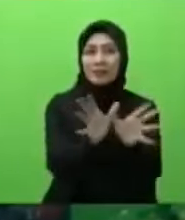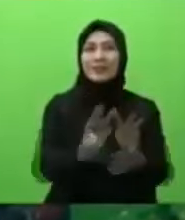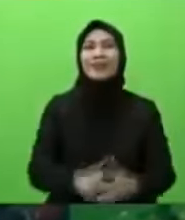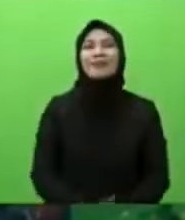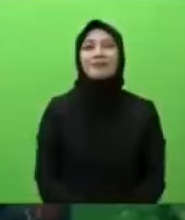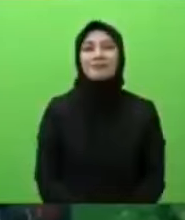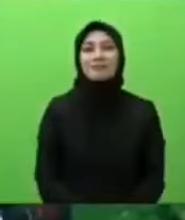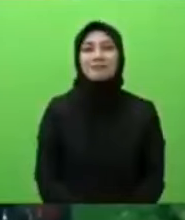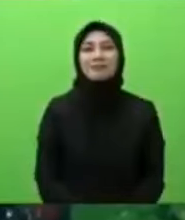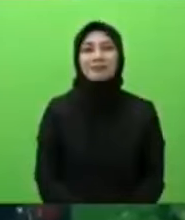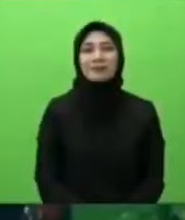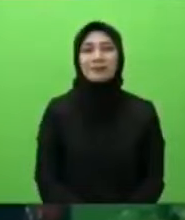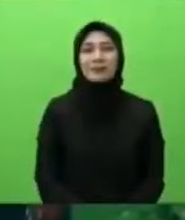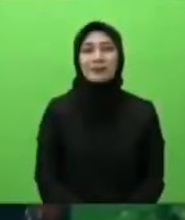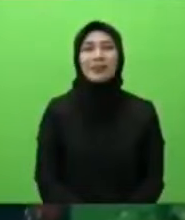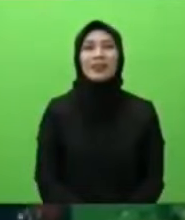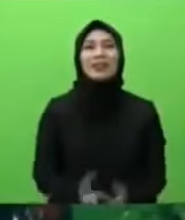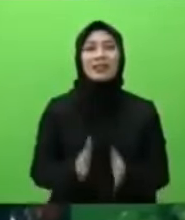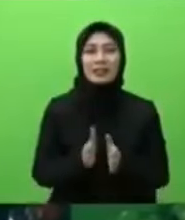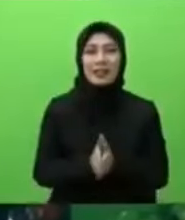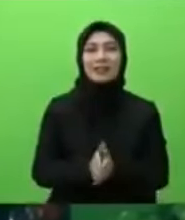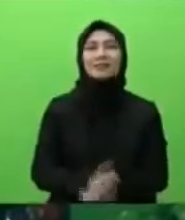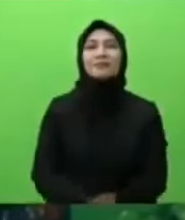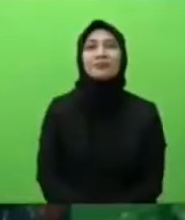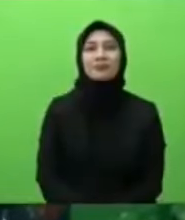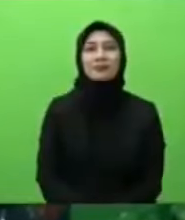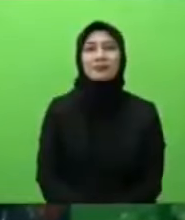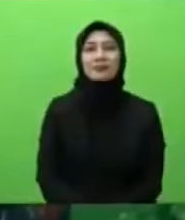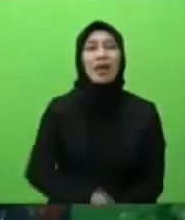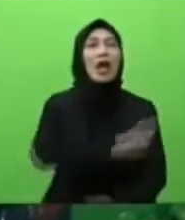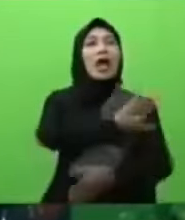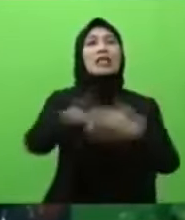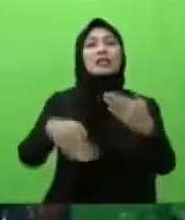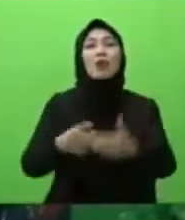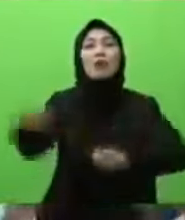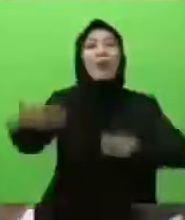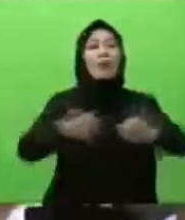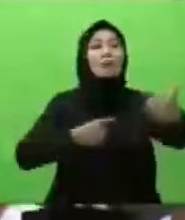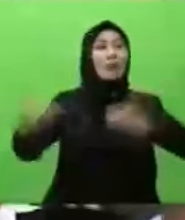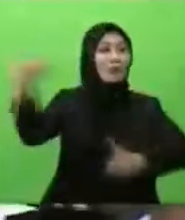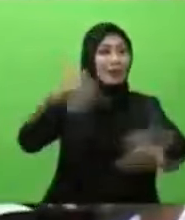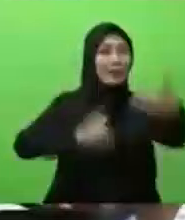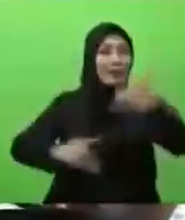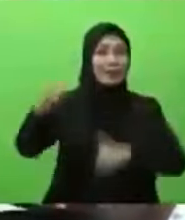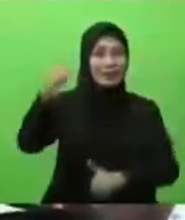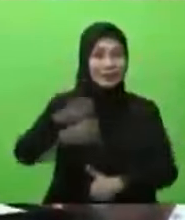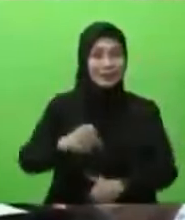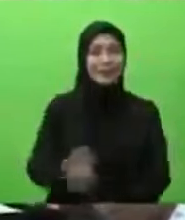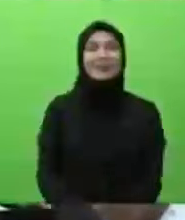tercinta serta hadirin yang kami hormati